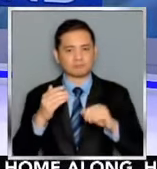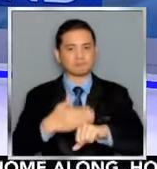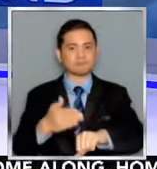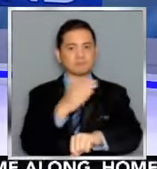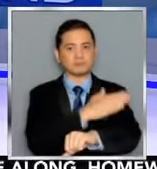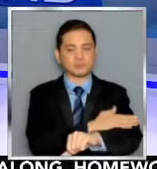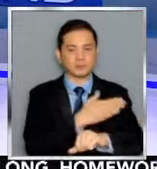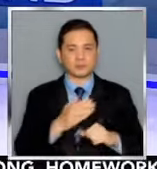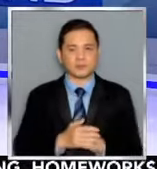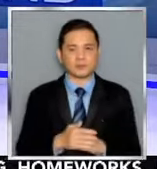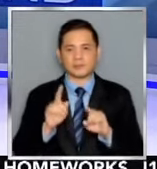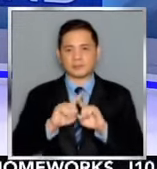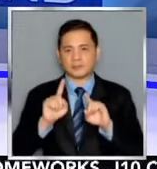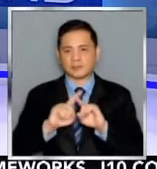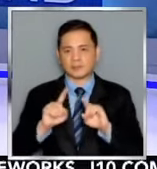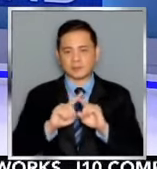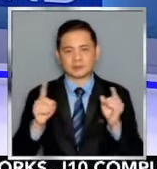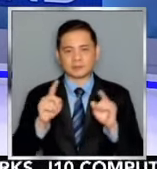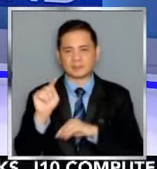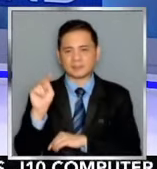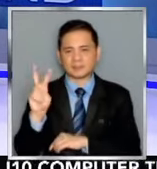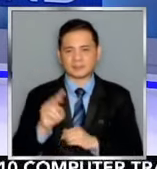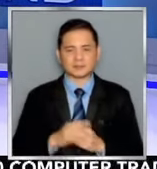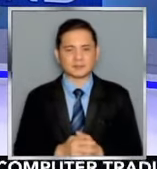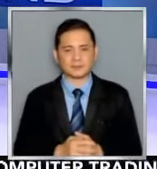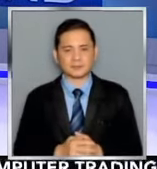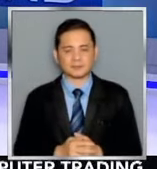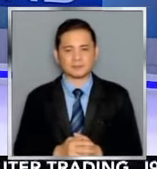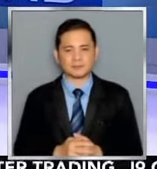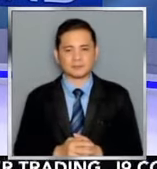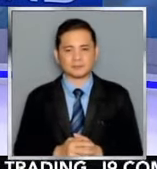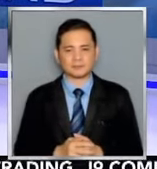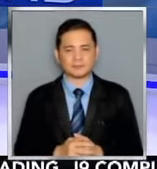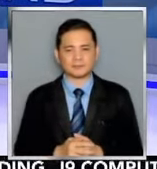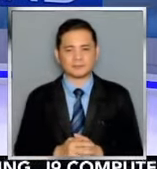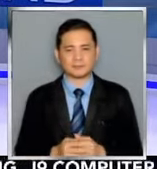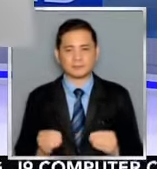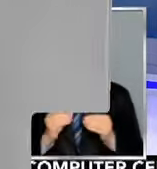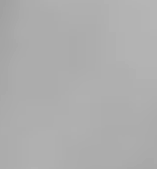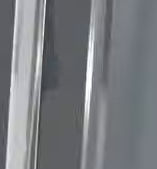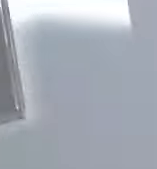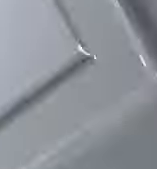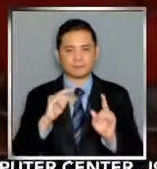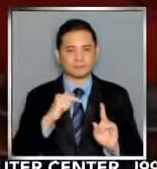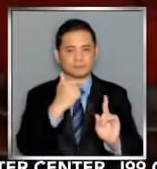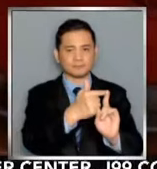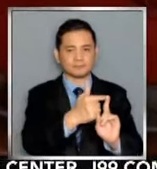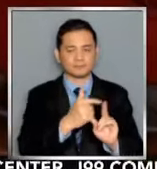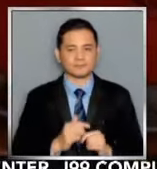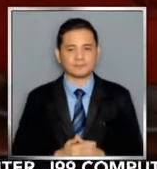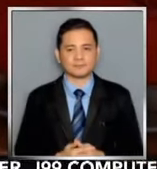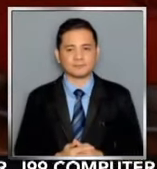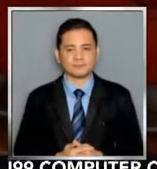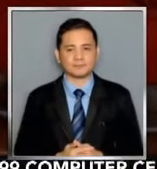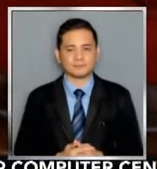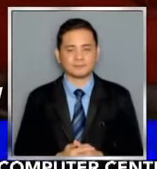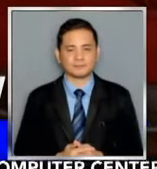paborito ninyong Kapuso program sa inyong mga flat screen TV. Yan ang tinutukan ni JP Suryan.